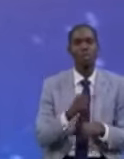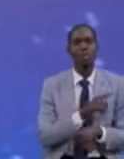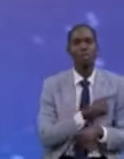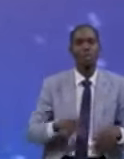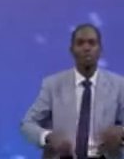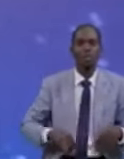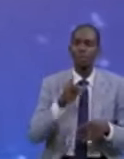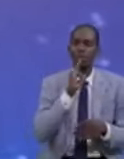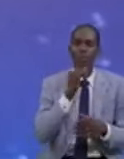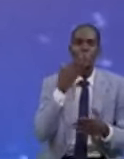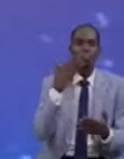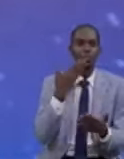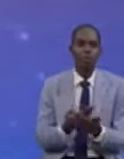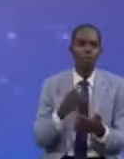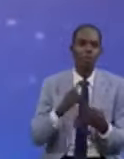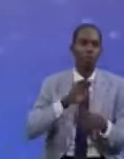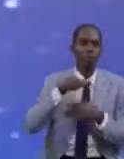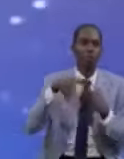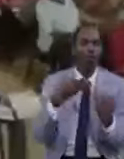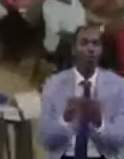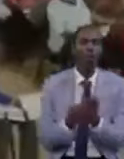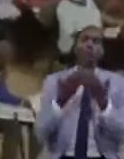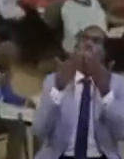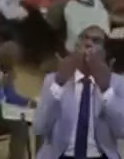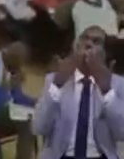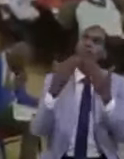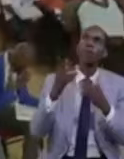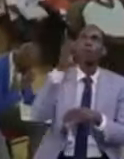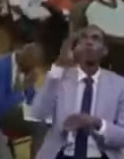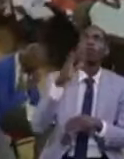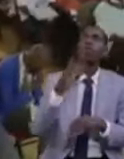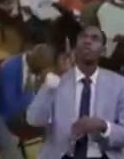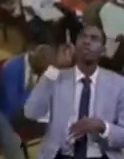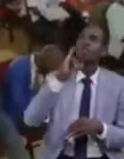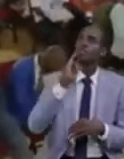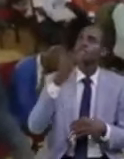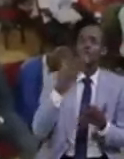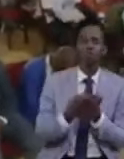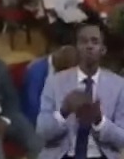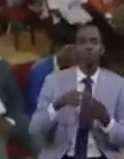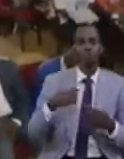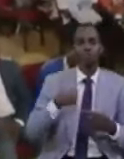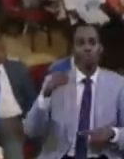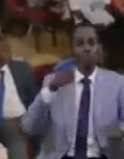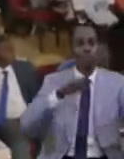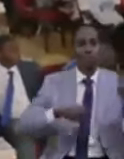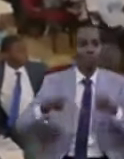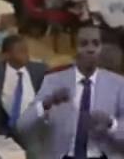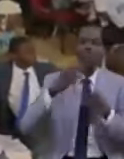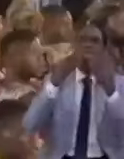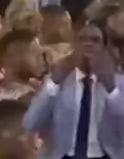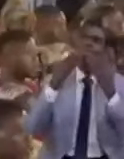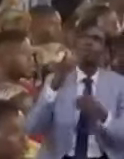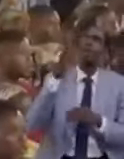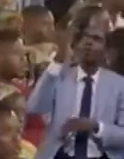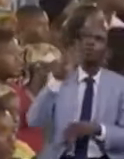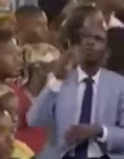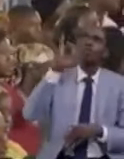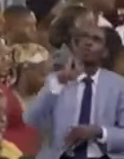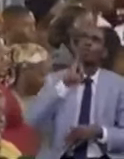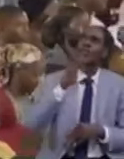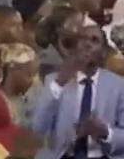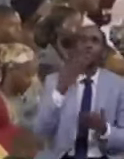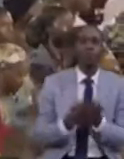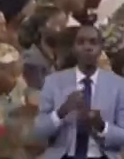tous dieu merci il est bon envers moi il d il est bon envers moi s'il est bon